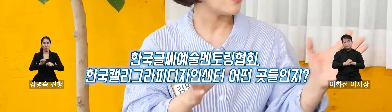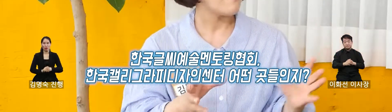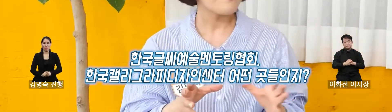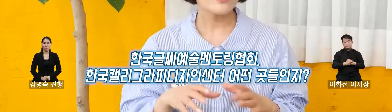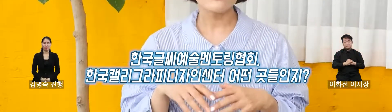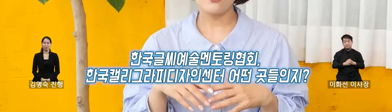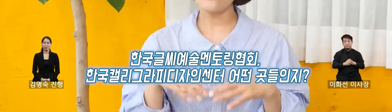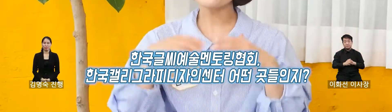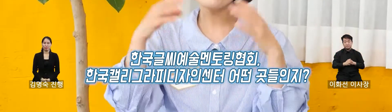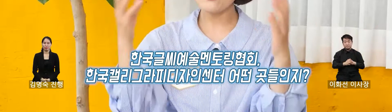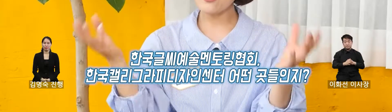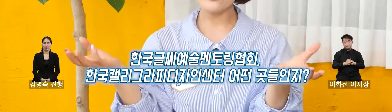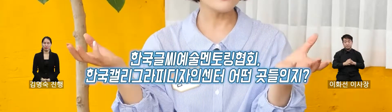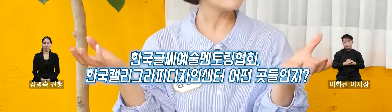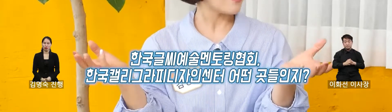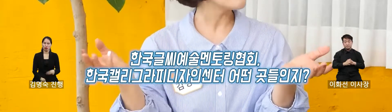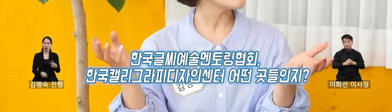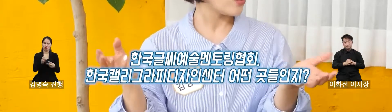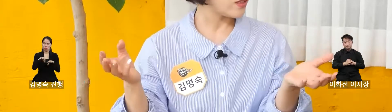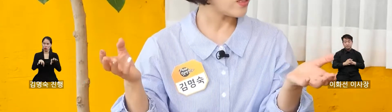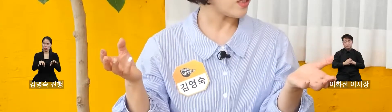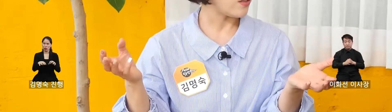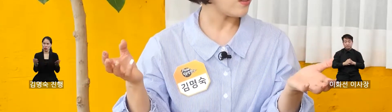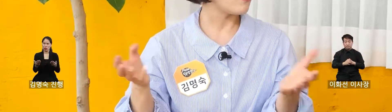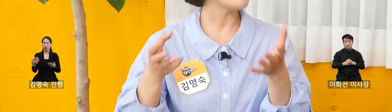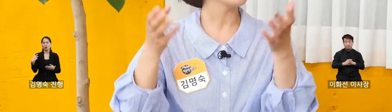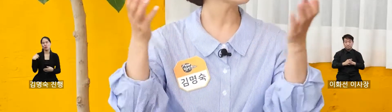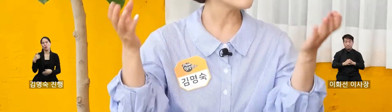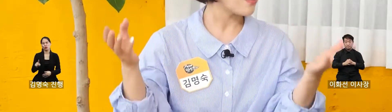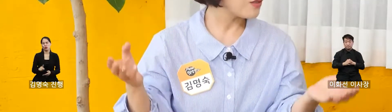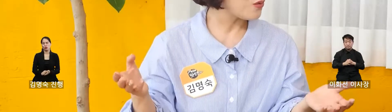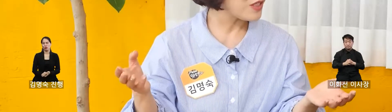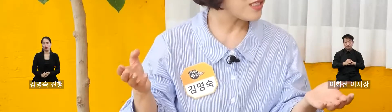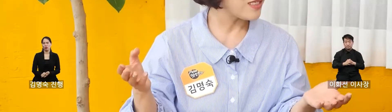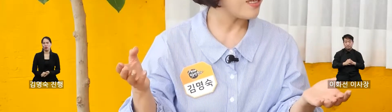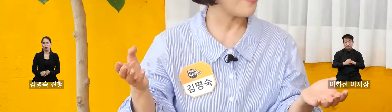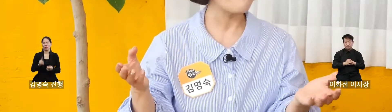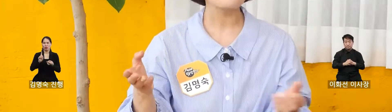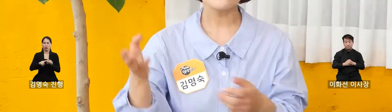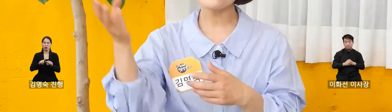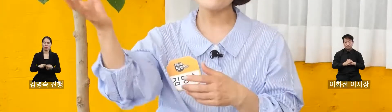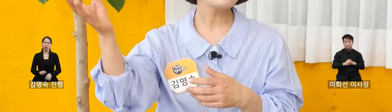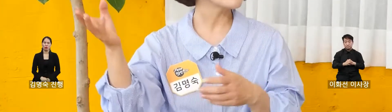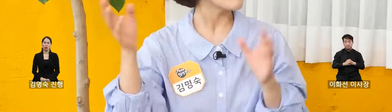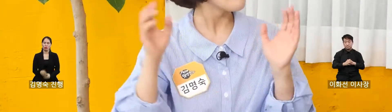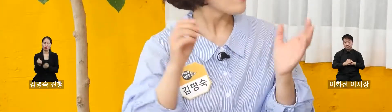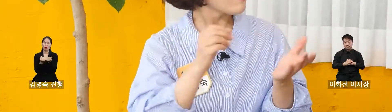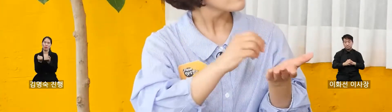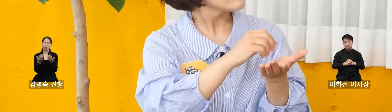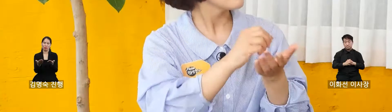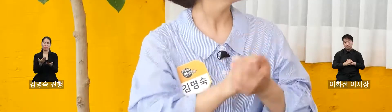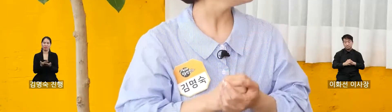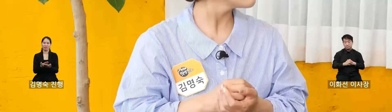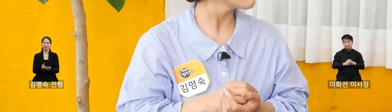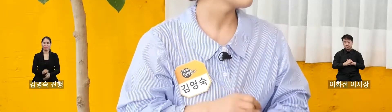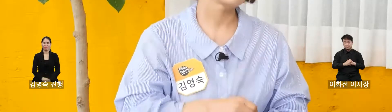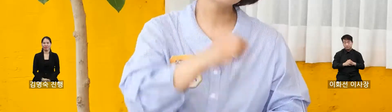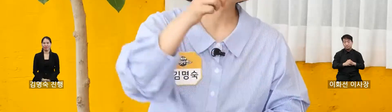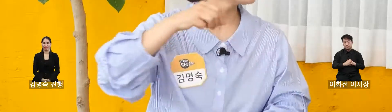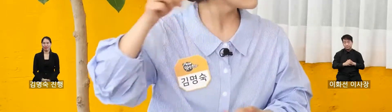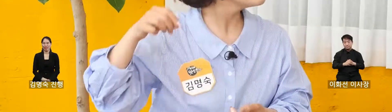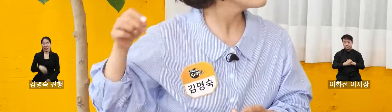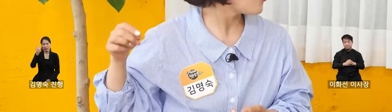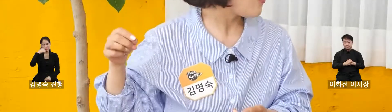곳이 네. 어떤 일을 하는 곳인지 무엇을 하는 곳인지 설명. 그러니까 그냥 알고 있는